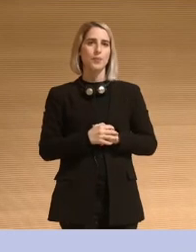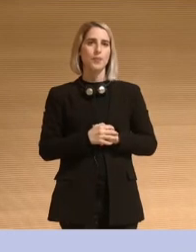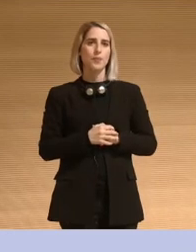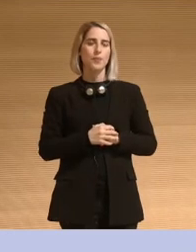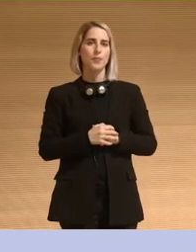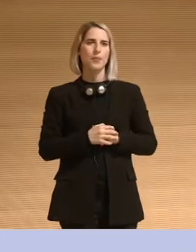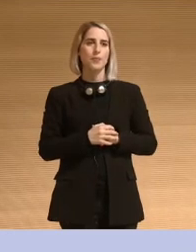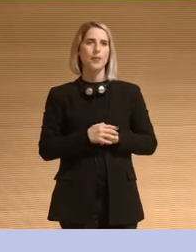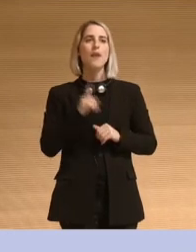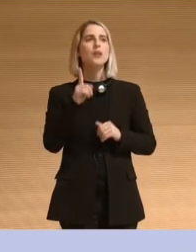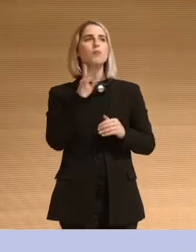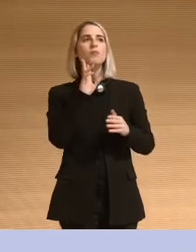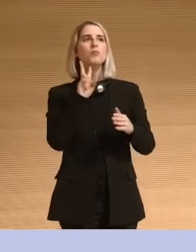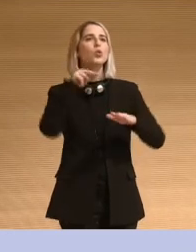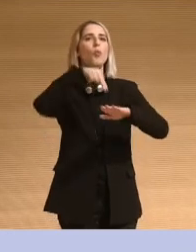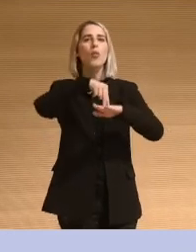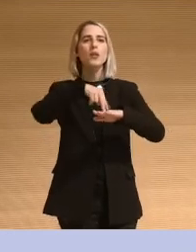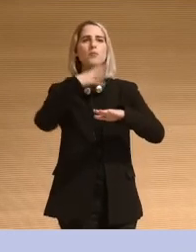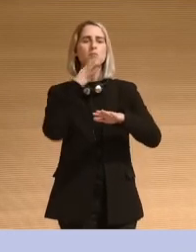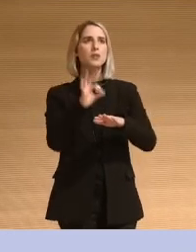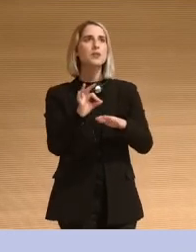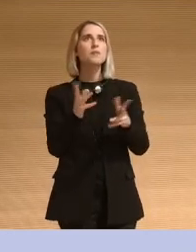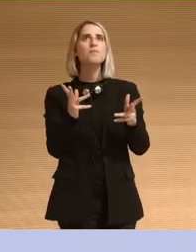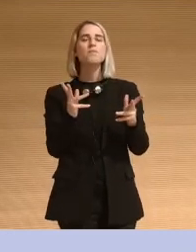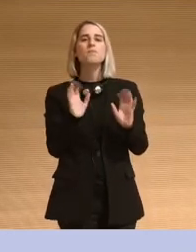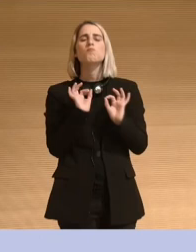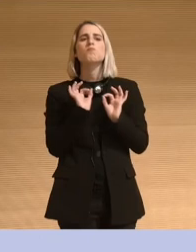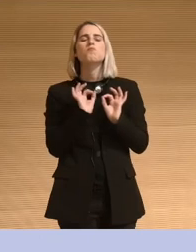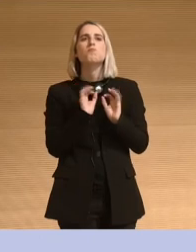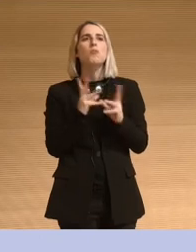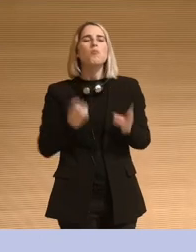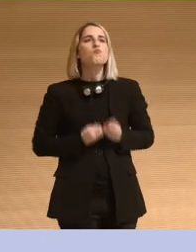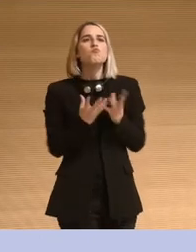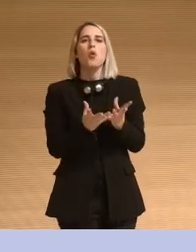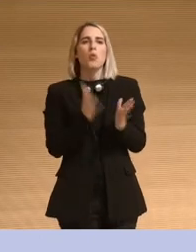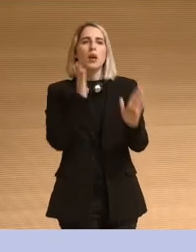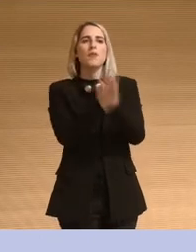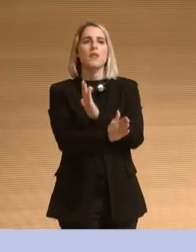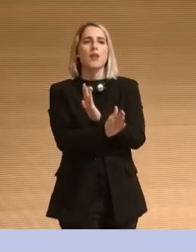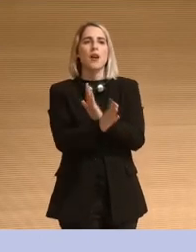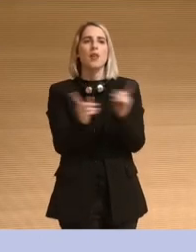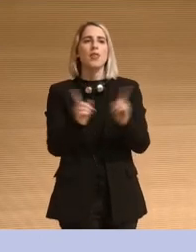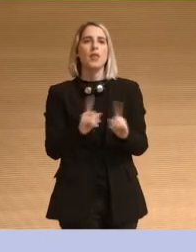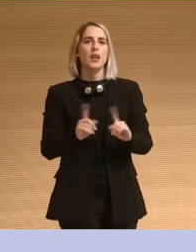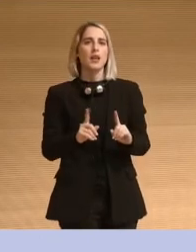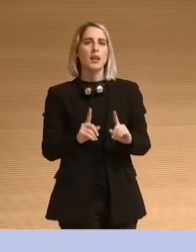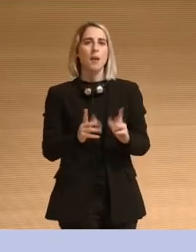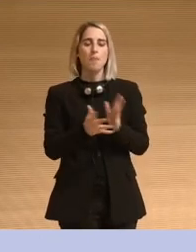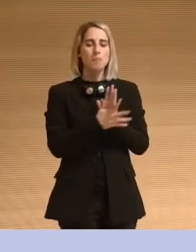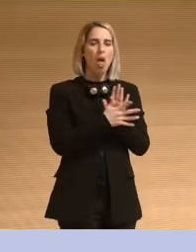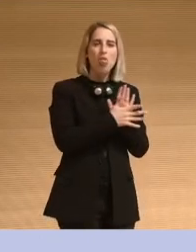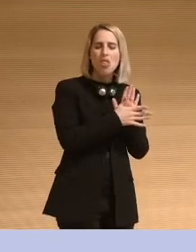Και είναι μια τοποθέτηση εν θερμό, μιας και δεν είναι απόρρια μιας μελέτης